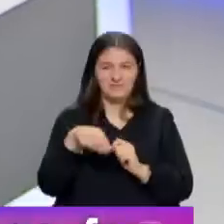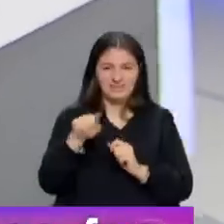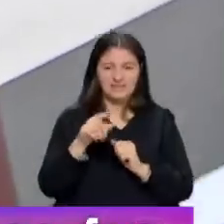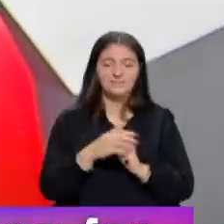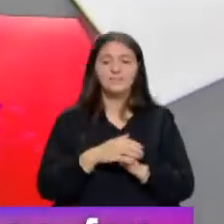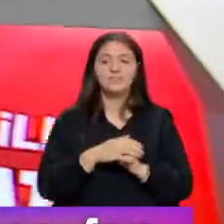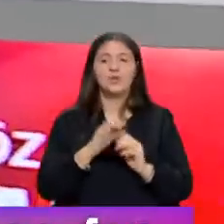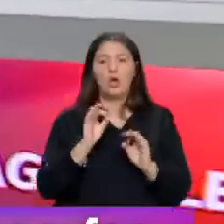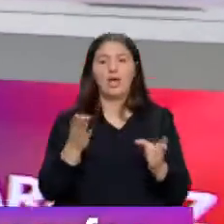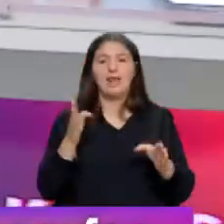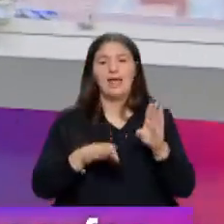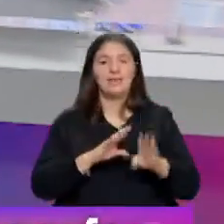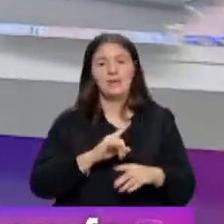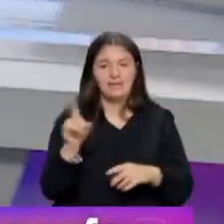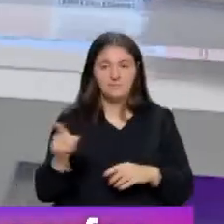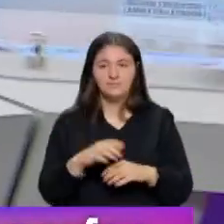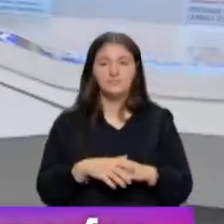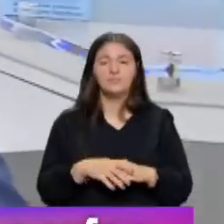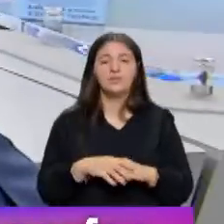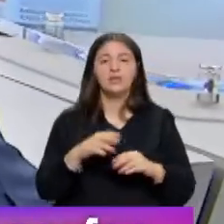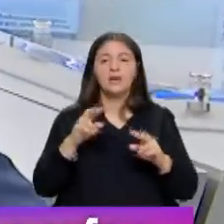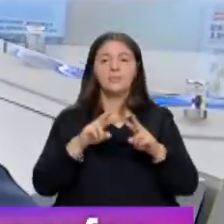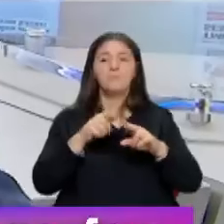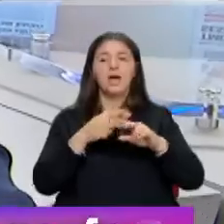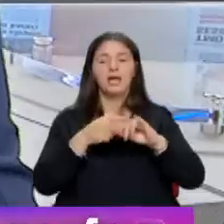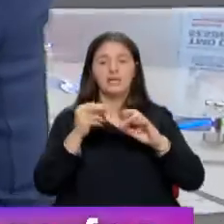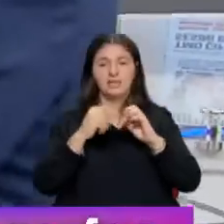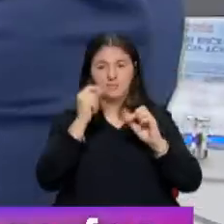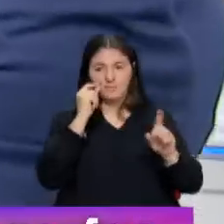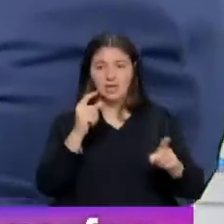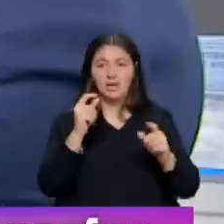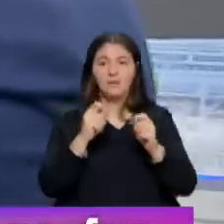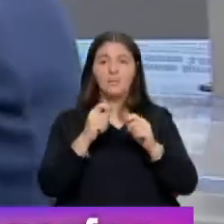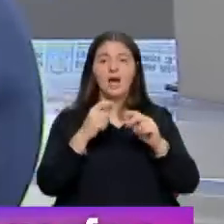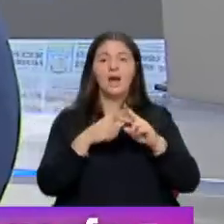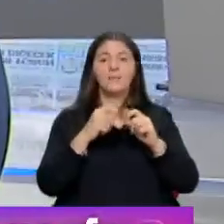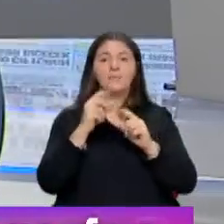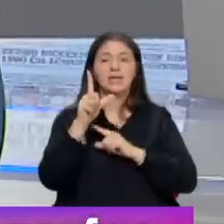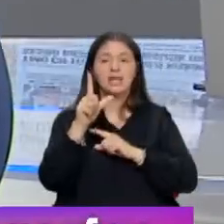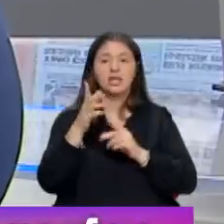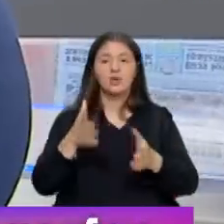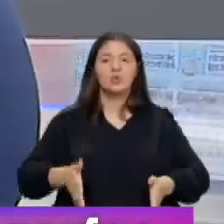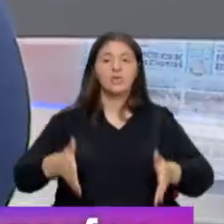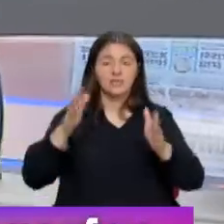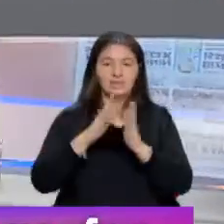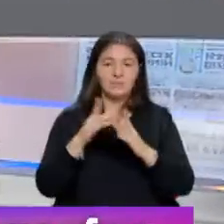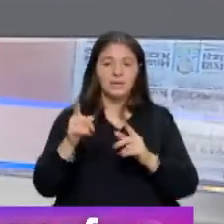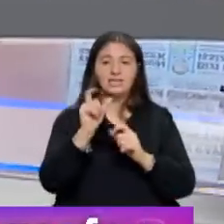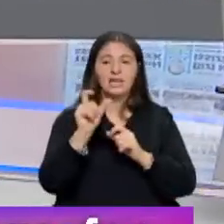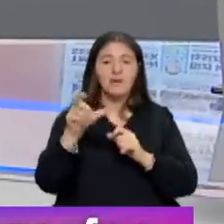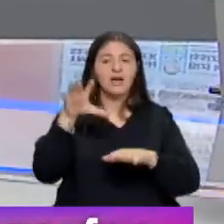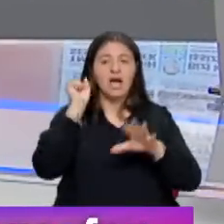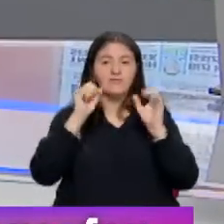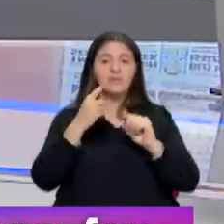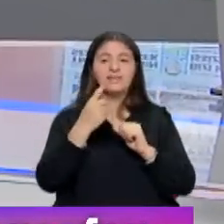sizlere öyle reklamlara gidelim Mahir Ünal Eriş Babil Kulesi kitabı kelime ve